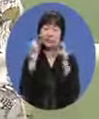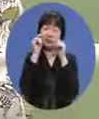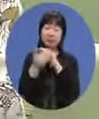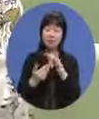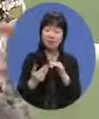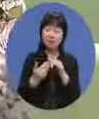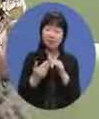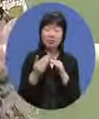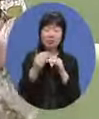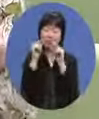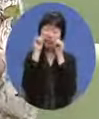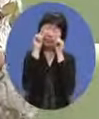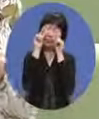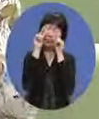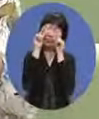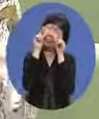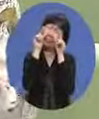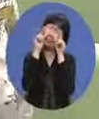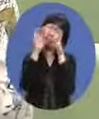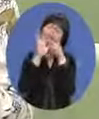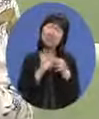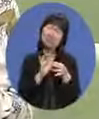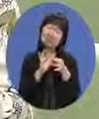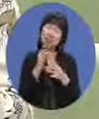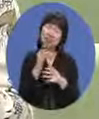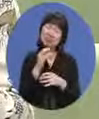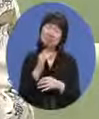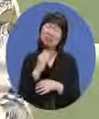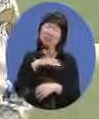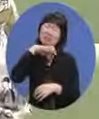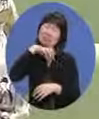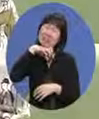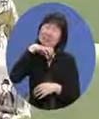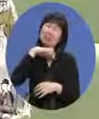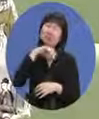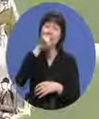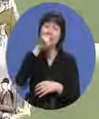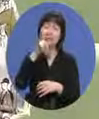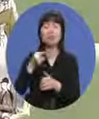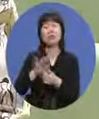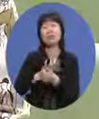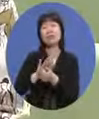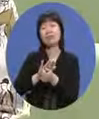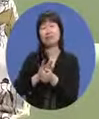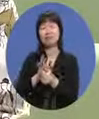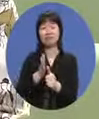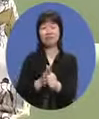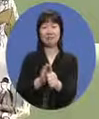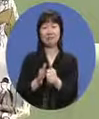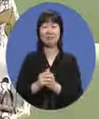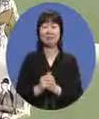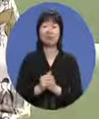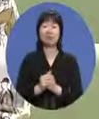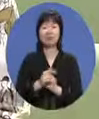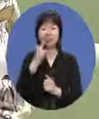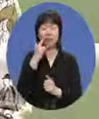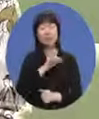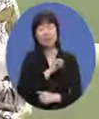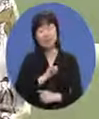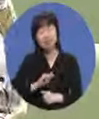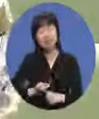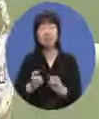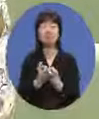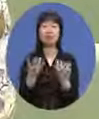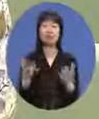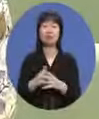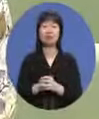전에 선잠이 깨면 막 잠투정하는 애들이 있거든요. 이때는 달래주셔야 해요. 이때는 그냥 부모가 네. 참는 수밖에